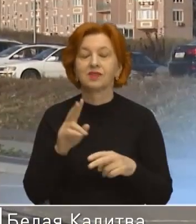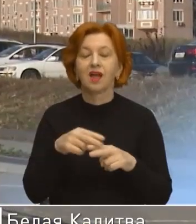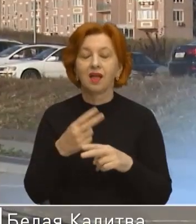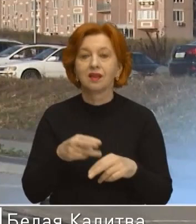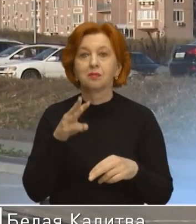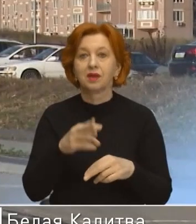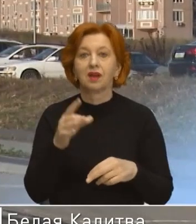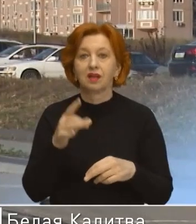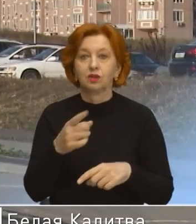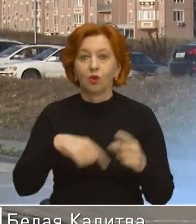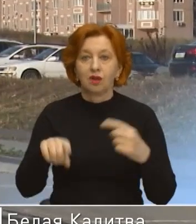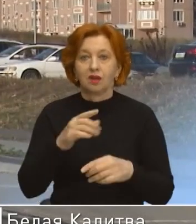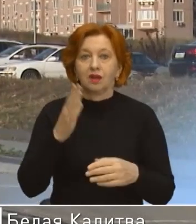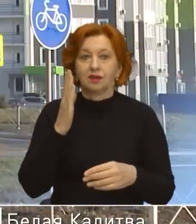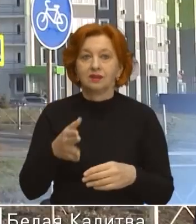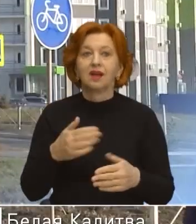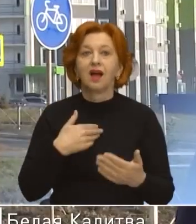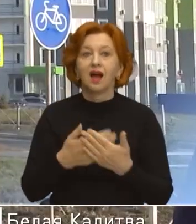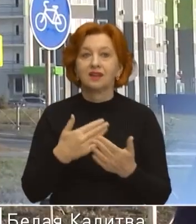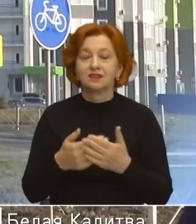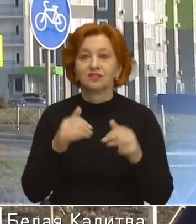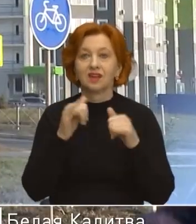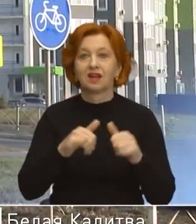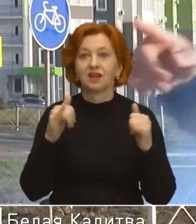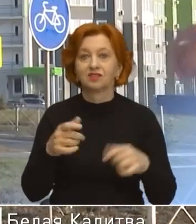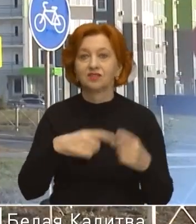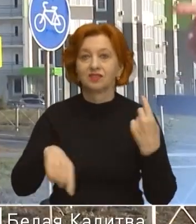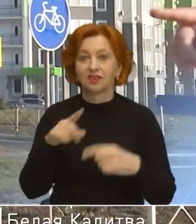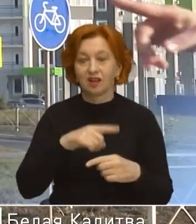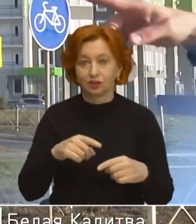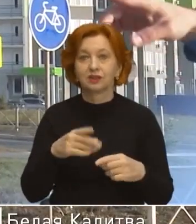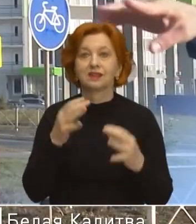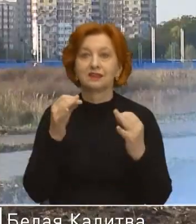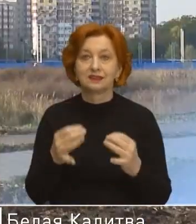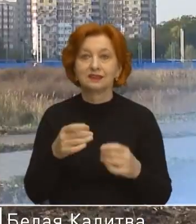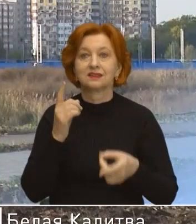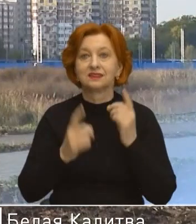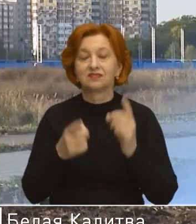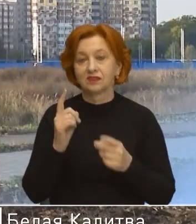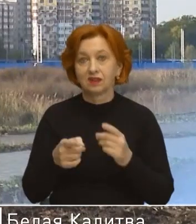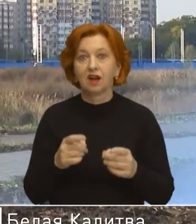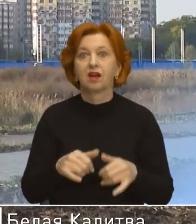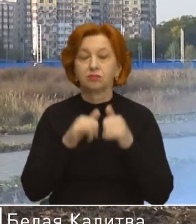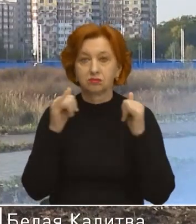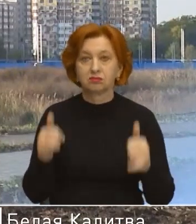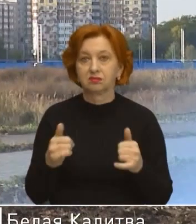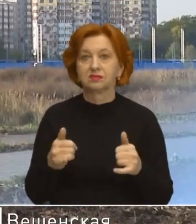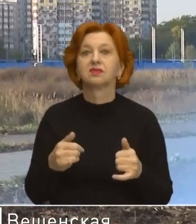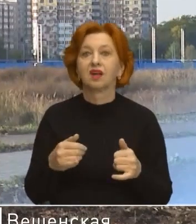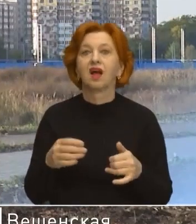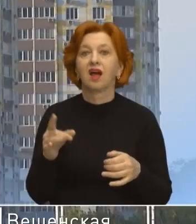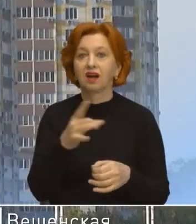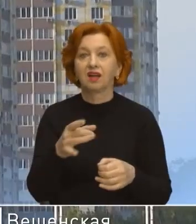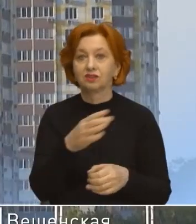микрорайон Левенцовский, один из наиболее активно развивающихся в составе ростовской агломерации. Здесь стремительно растут высотки, и обеспечить жителей